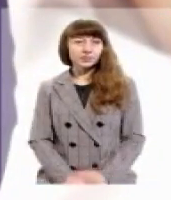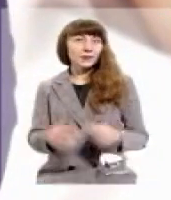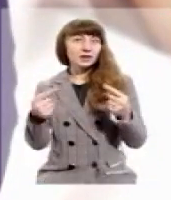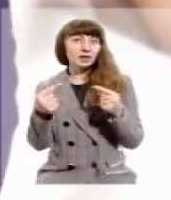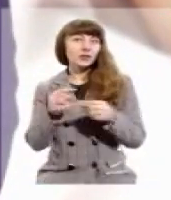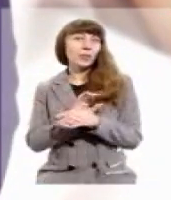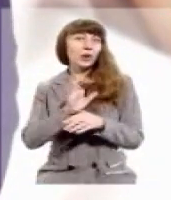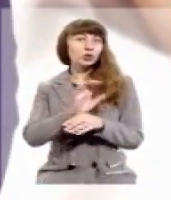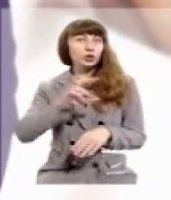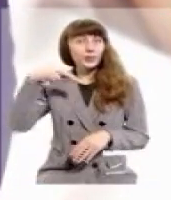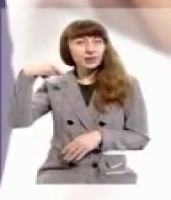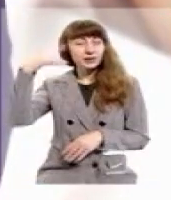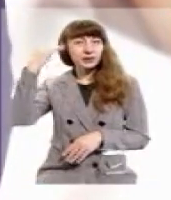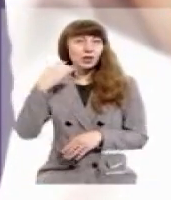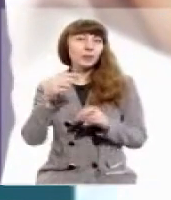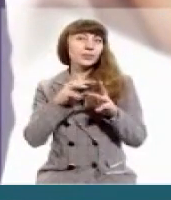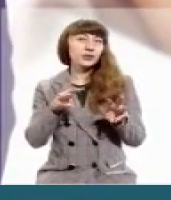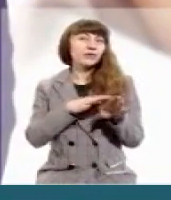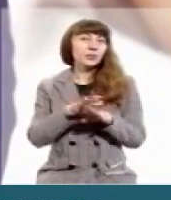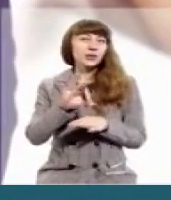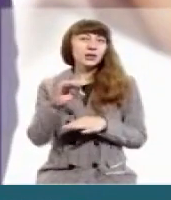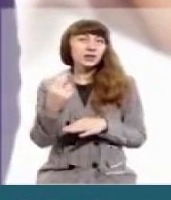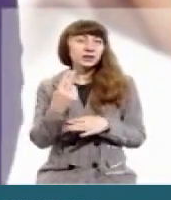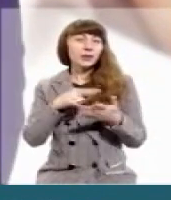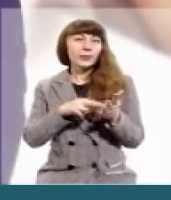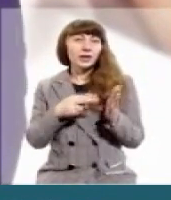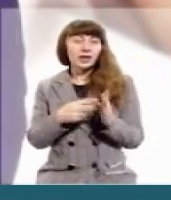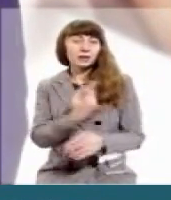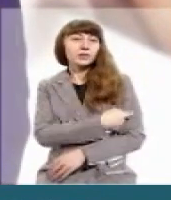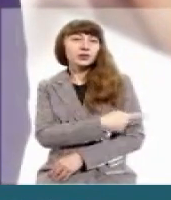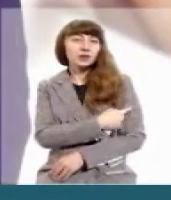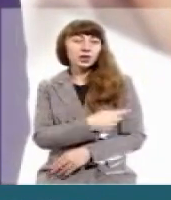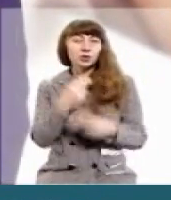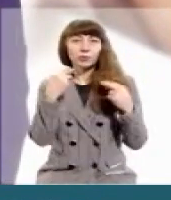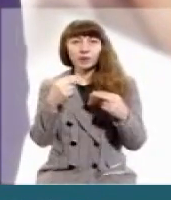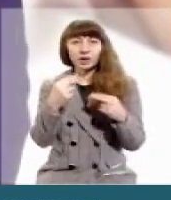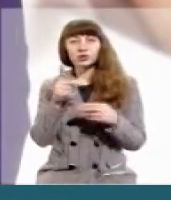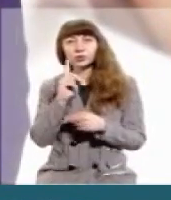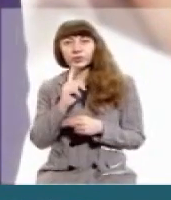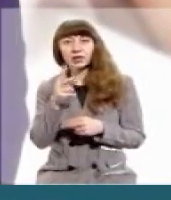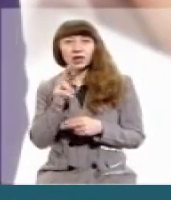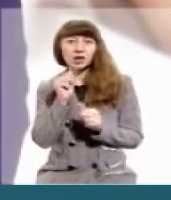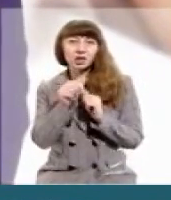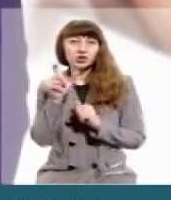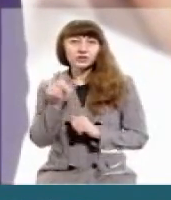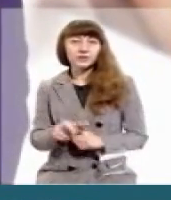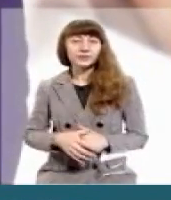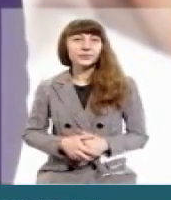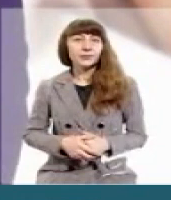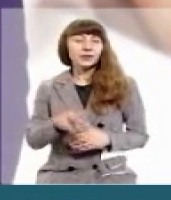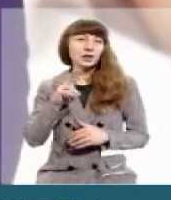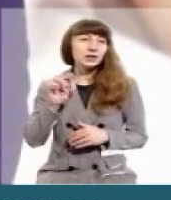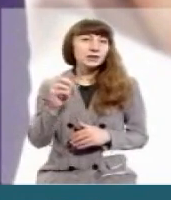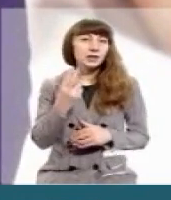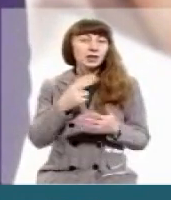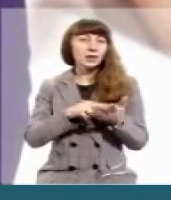Согласно поручению главы государства, министерство реализует национальный проект здравоохранения, который является качественным и доступным для каждого гражданина.